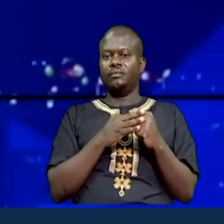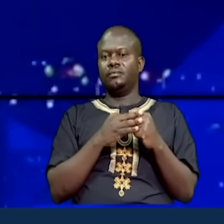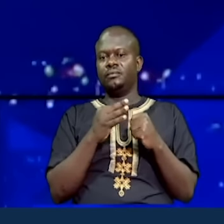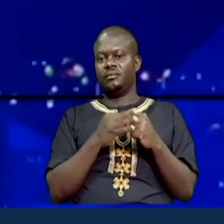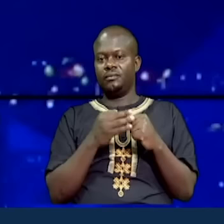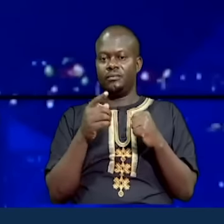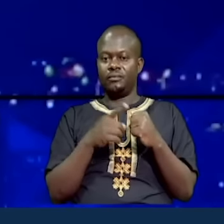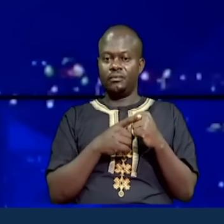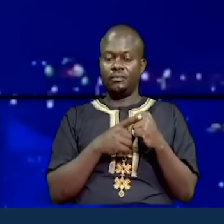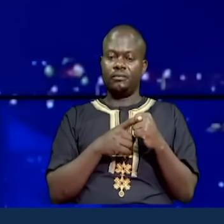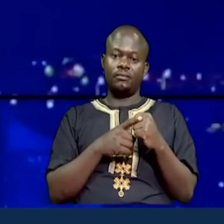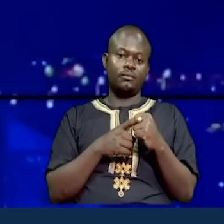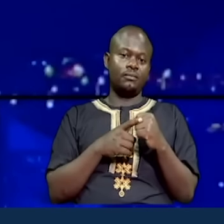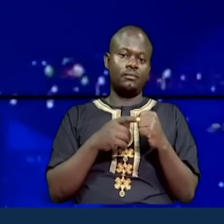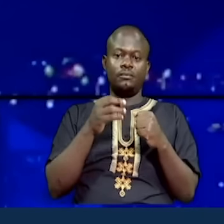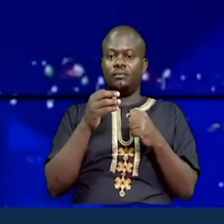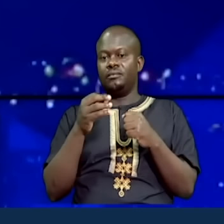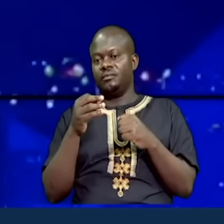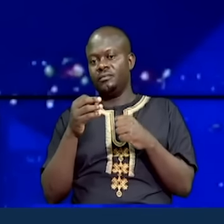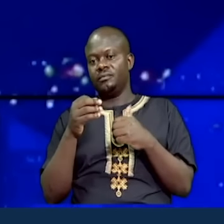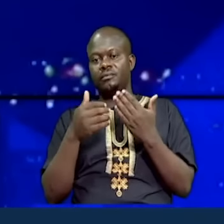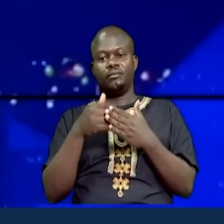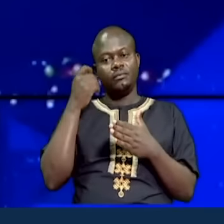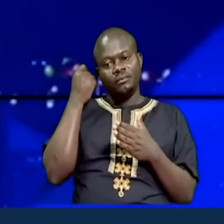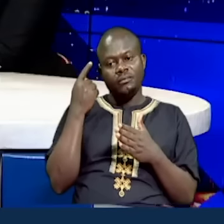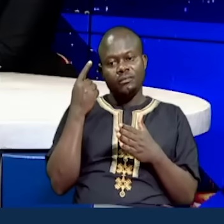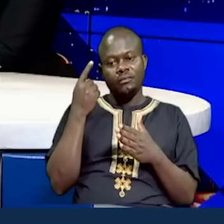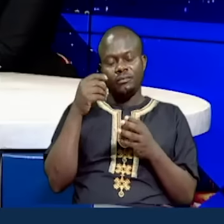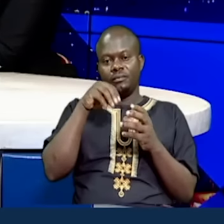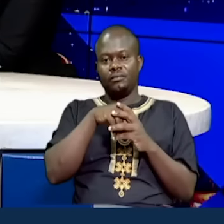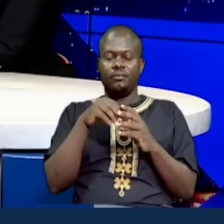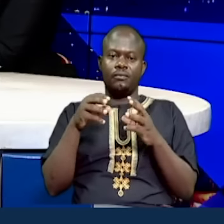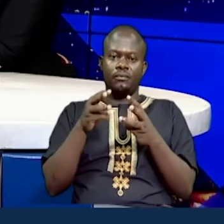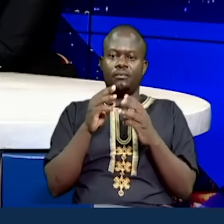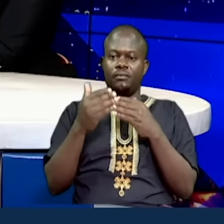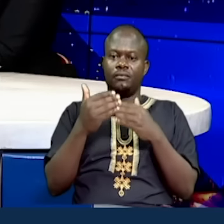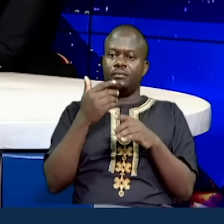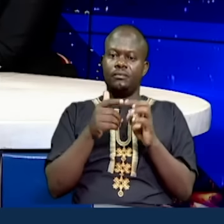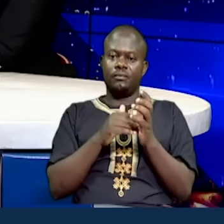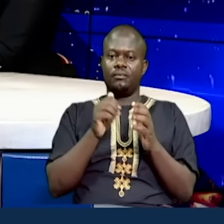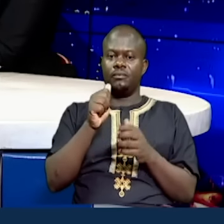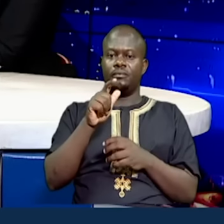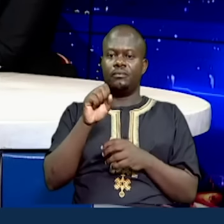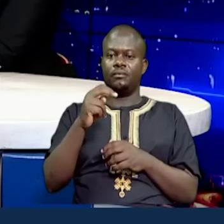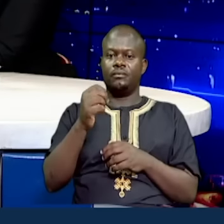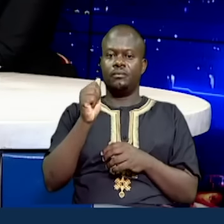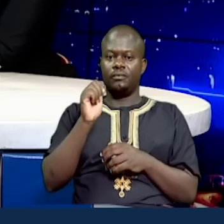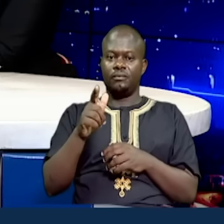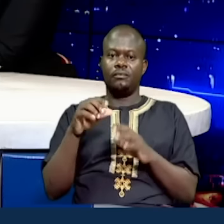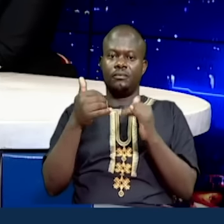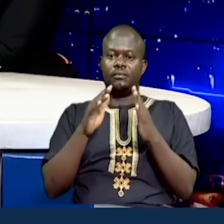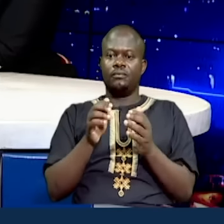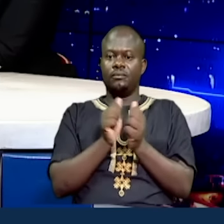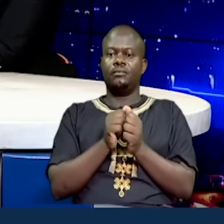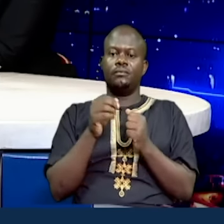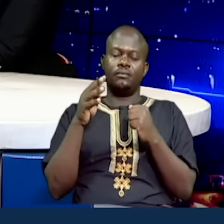46 ikagira 45 urumva ko harimo uburyo zegeranye kandi ikipe ya Arsenal irakurikizaho umukino umwe tariki 19